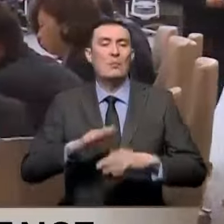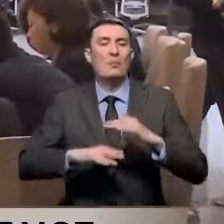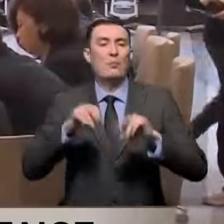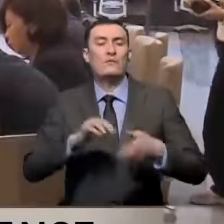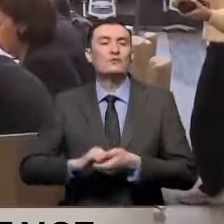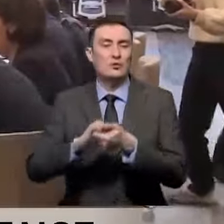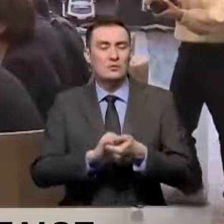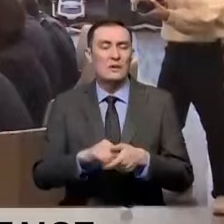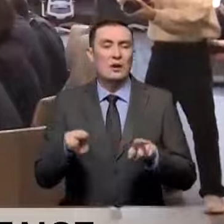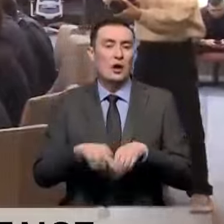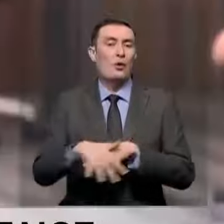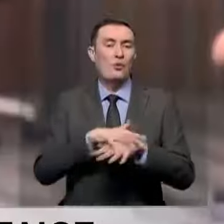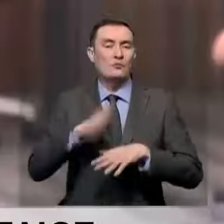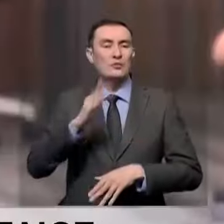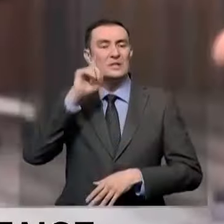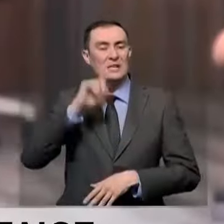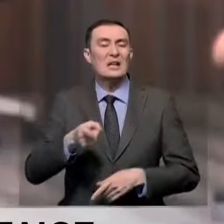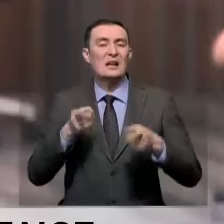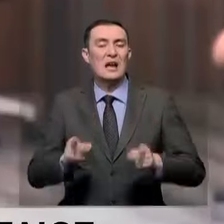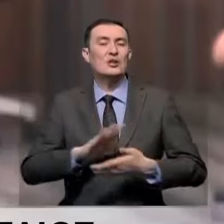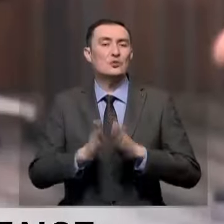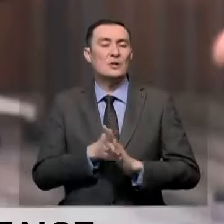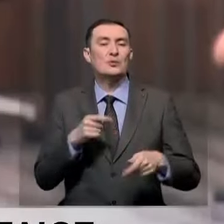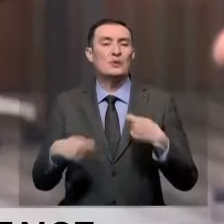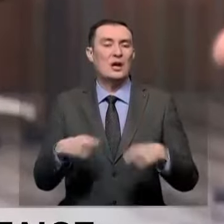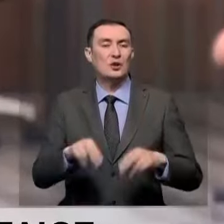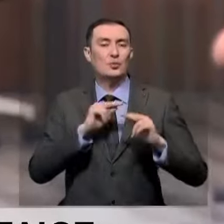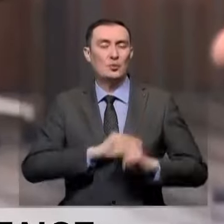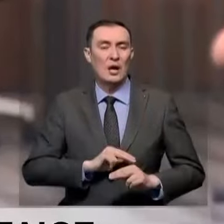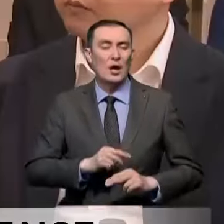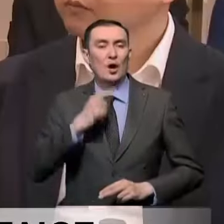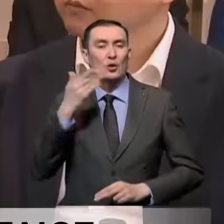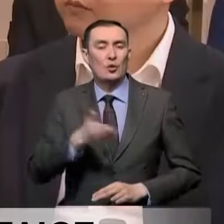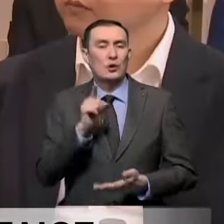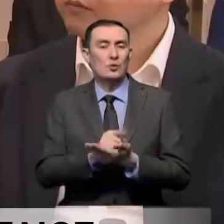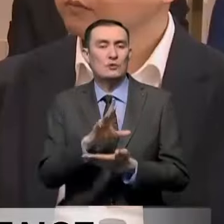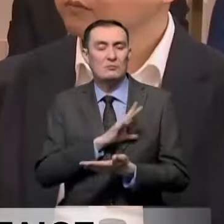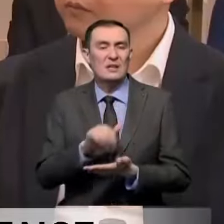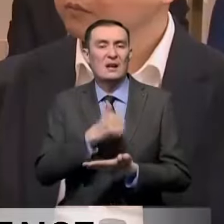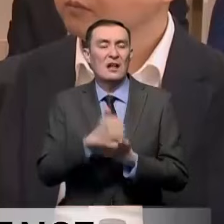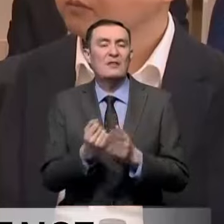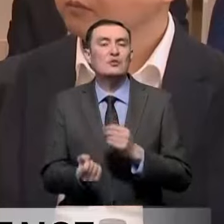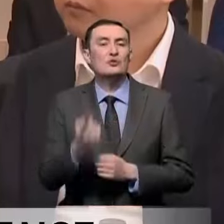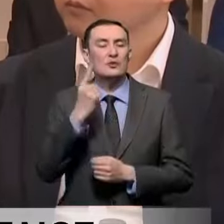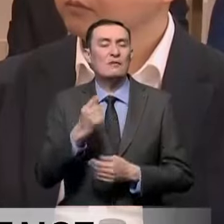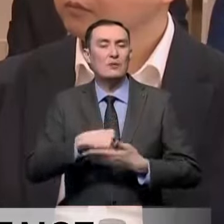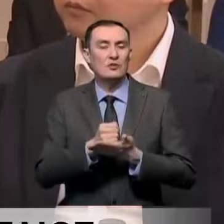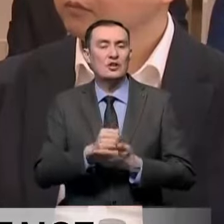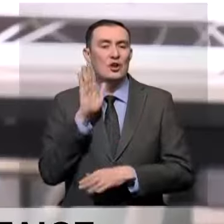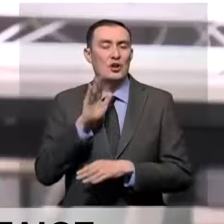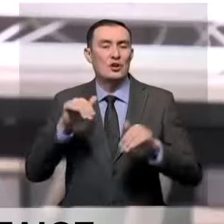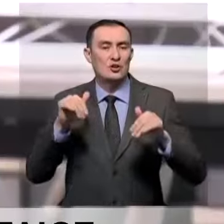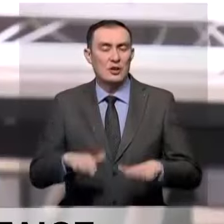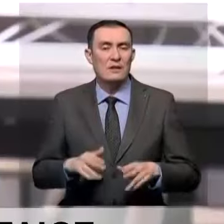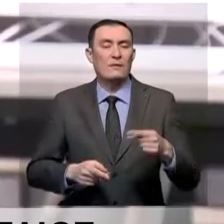профсоюзов. Так общество будет знать реальную картину на рынке труда. Национальный доклад должен стать главным источником для принятия решений